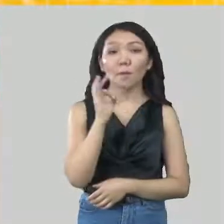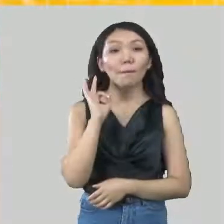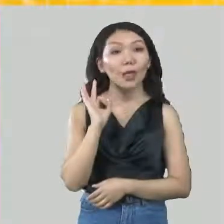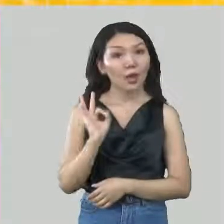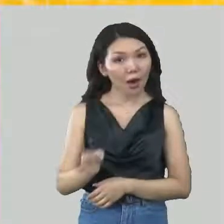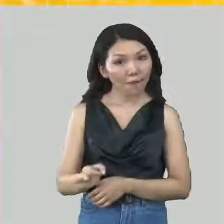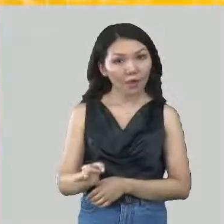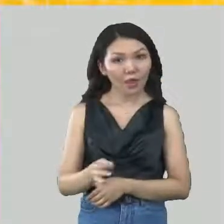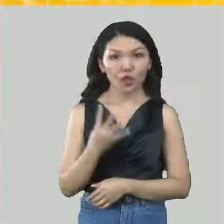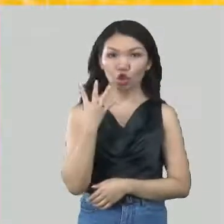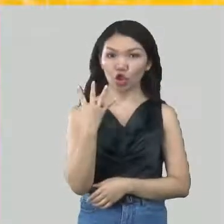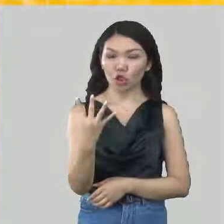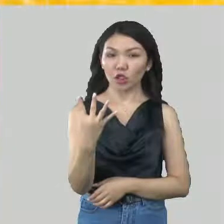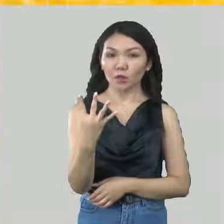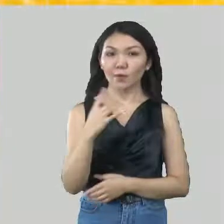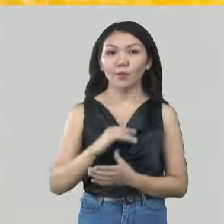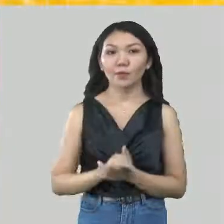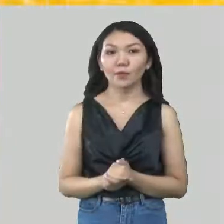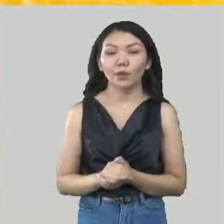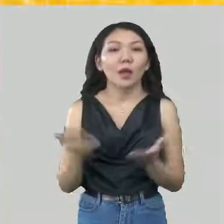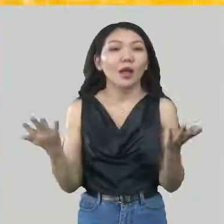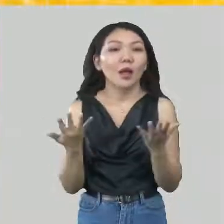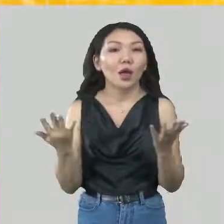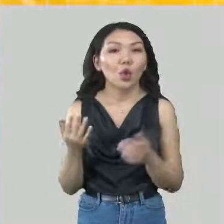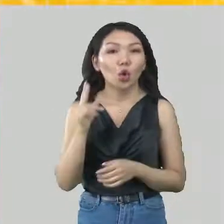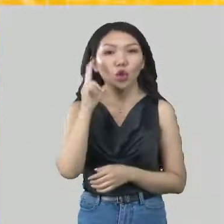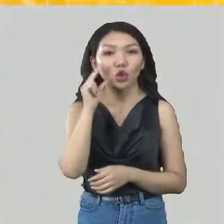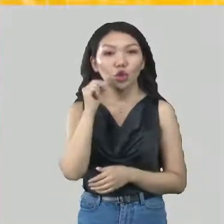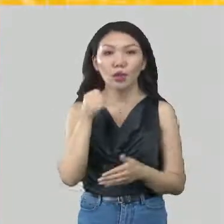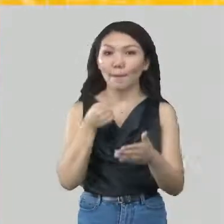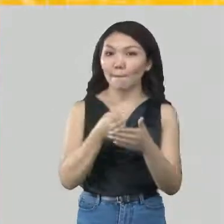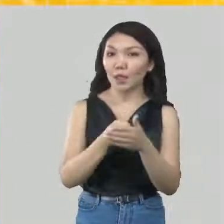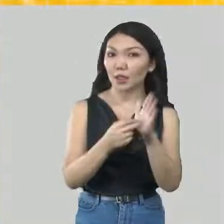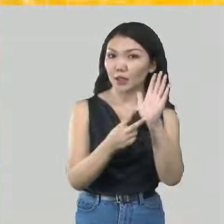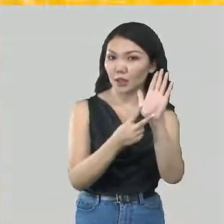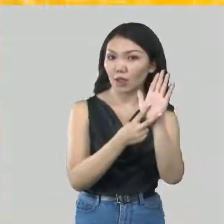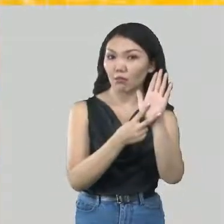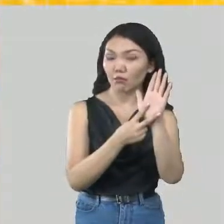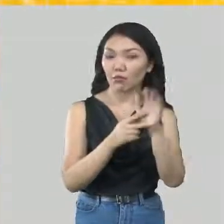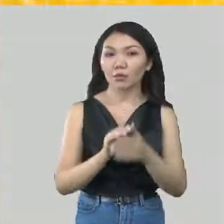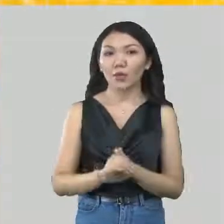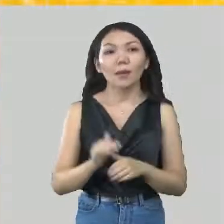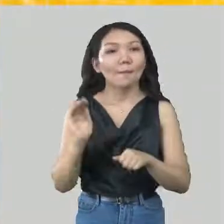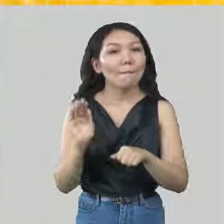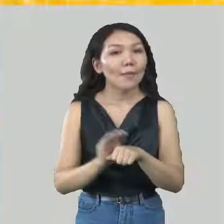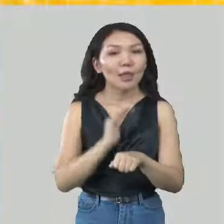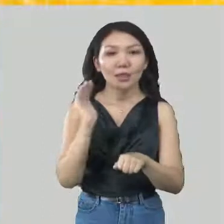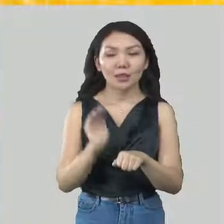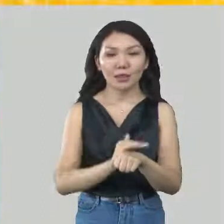Правильно, 4. Какое число стоит перед числом 7?